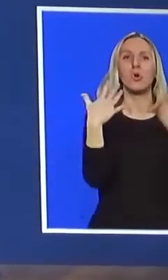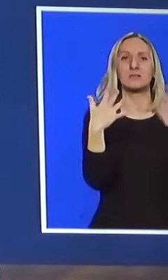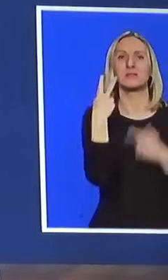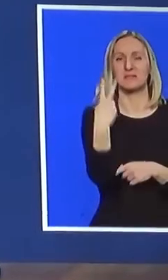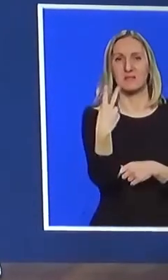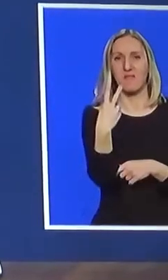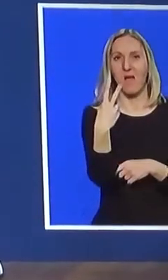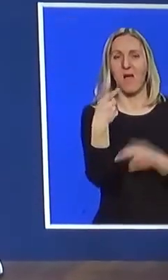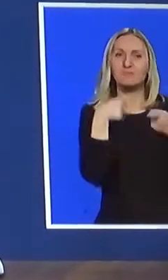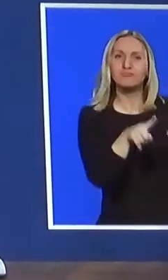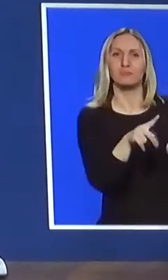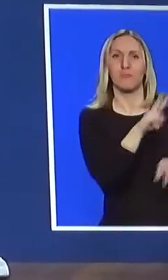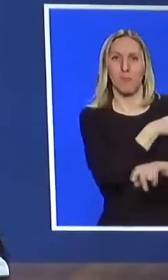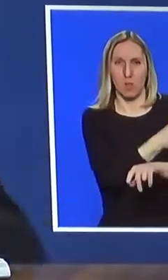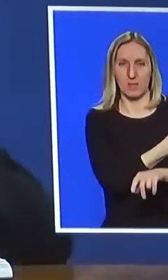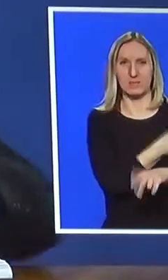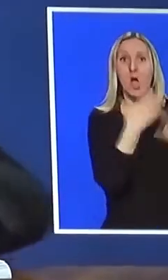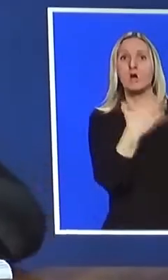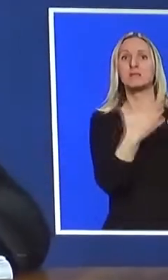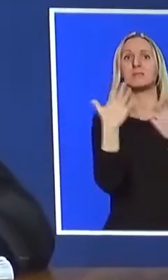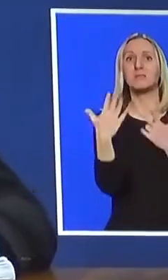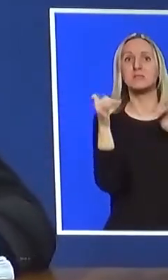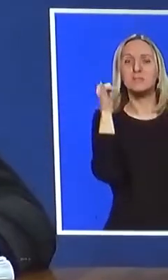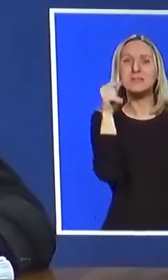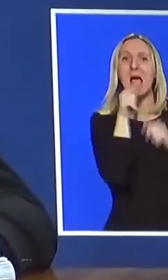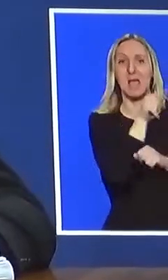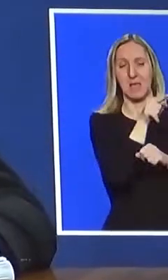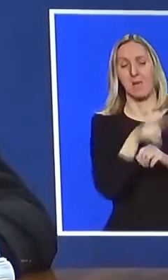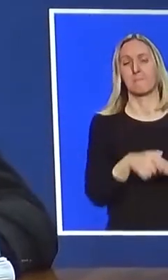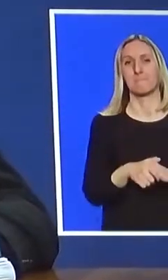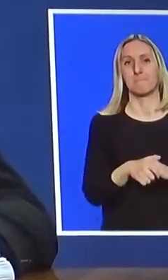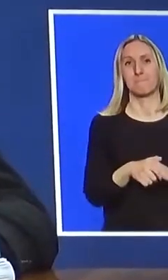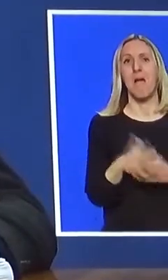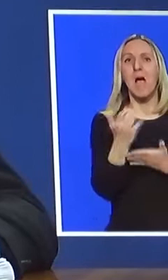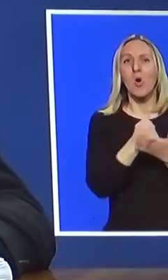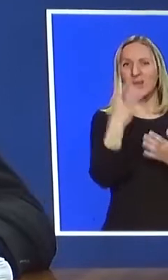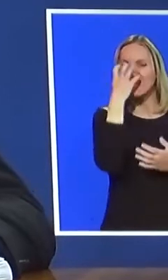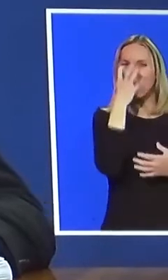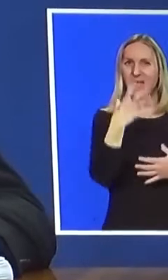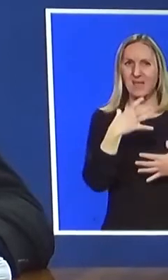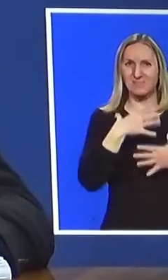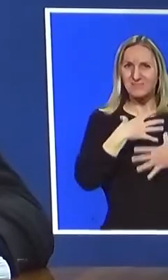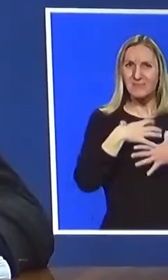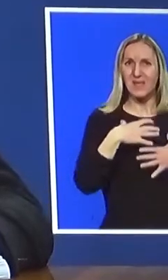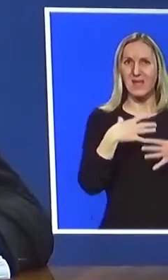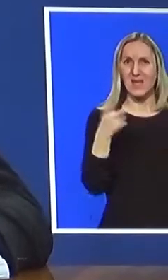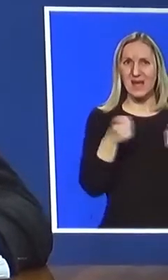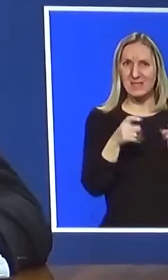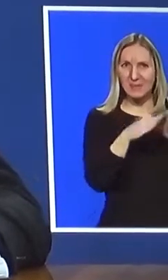pacijenta, 88 se nalazi na sajmu. Na respiratoru je ukupno 98